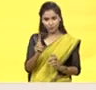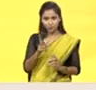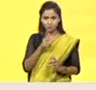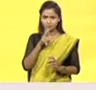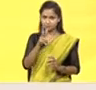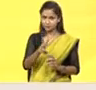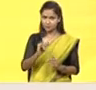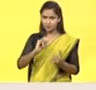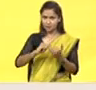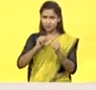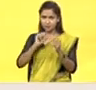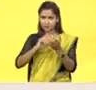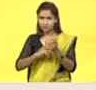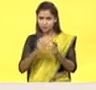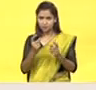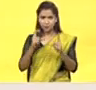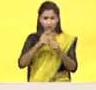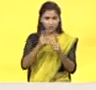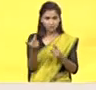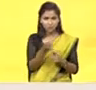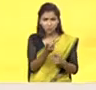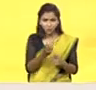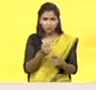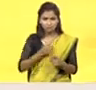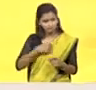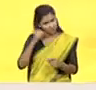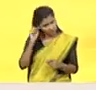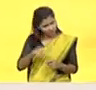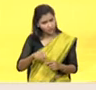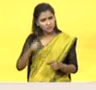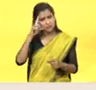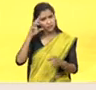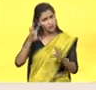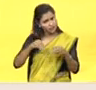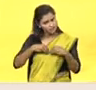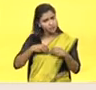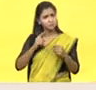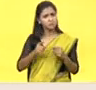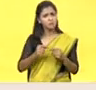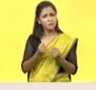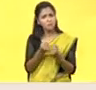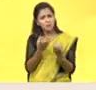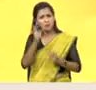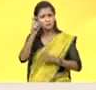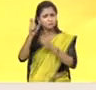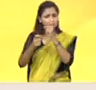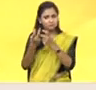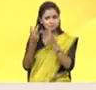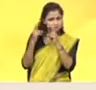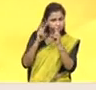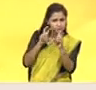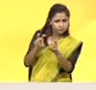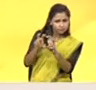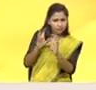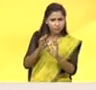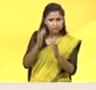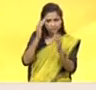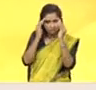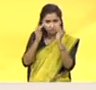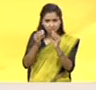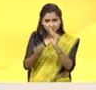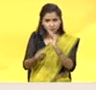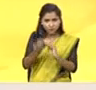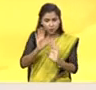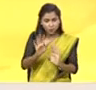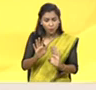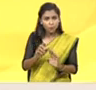ने और डेनिल दोनों ने, मैं जरूर मानता हूं कि बहुत से लोगों का इस तरफ ध्यान नहीं गया होगा कि